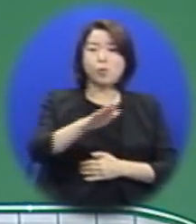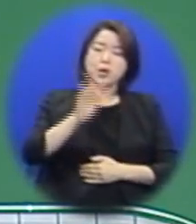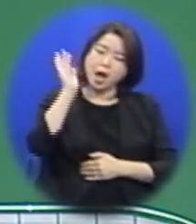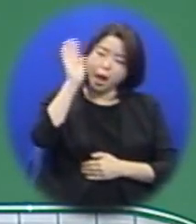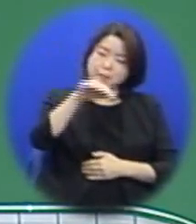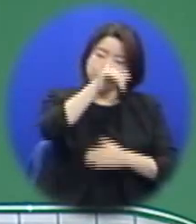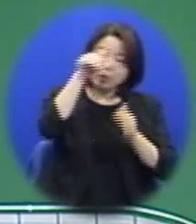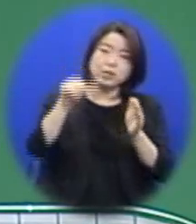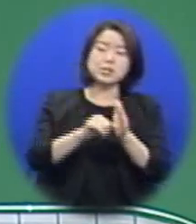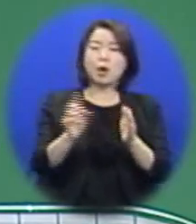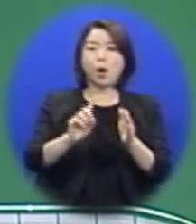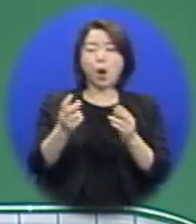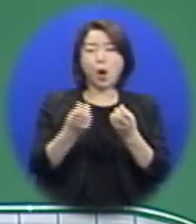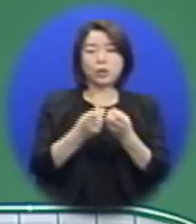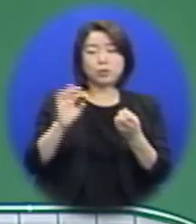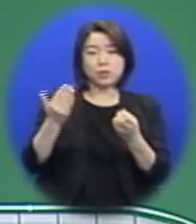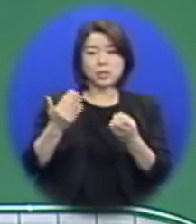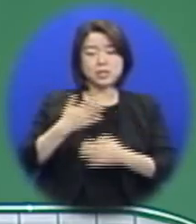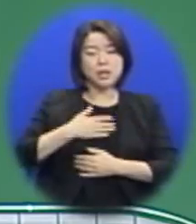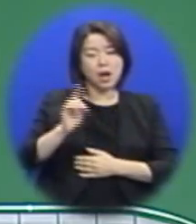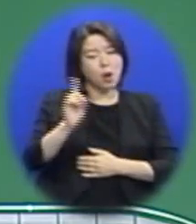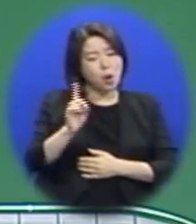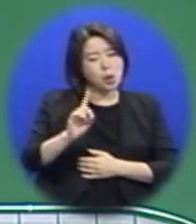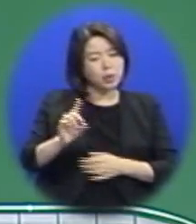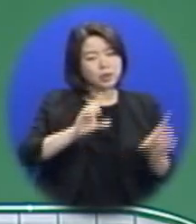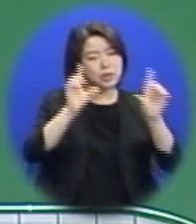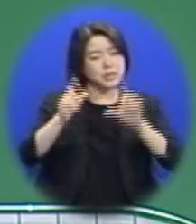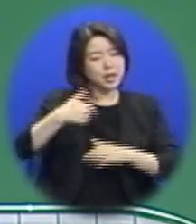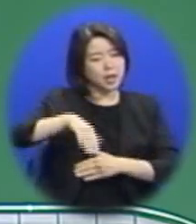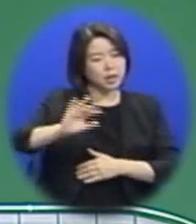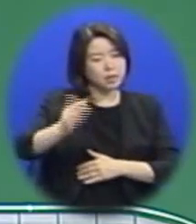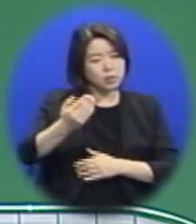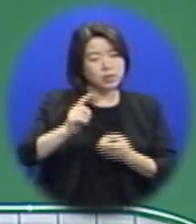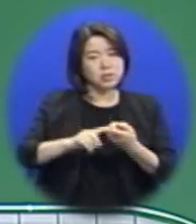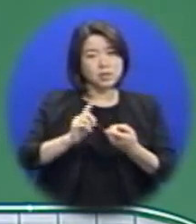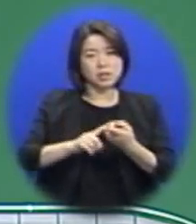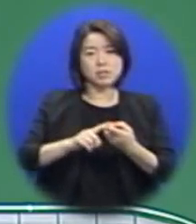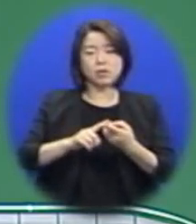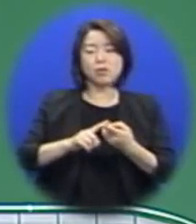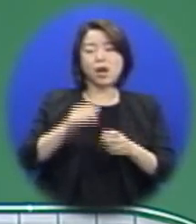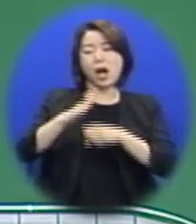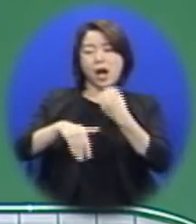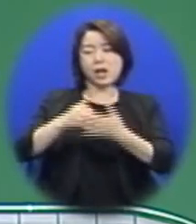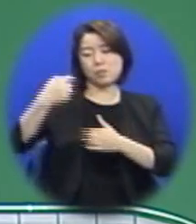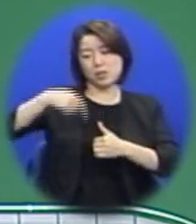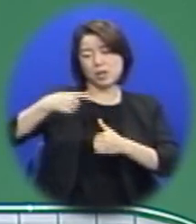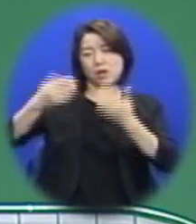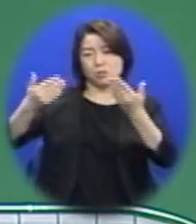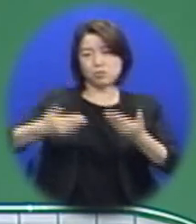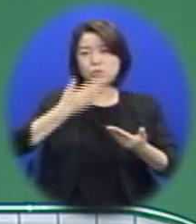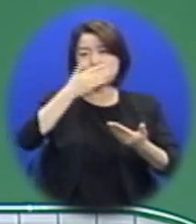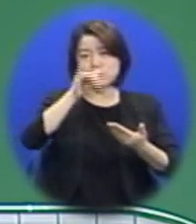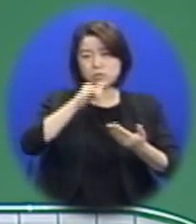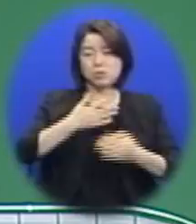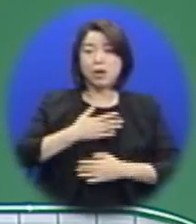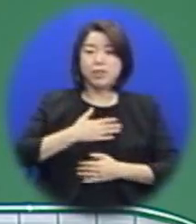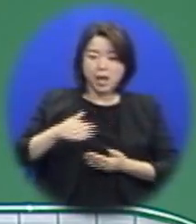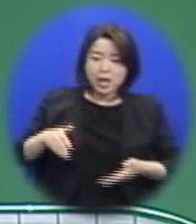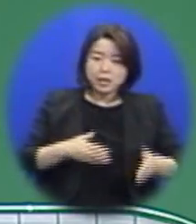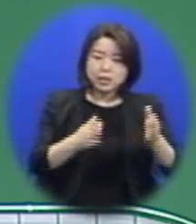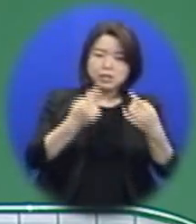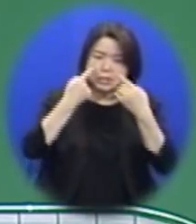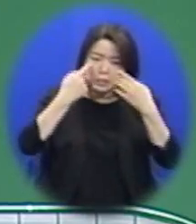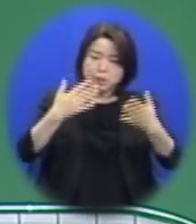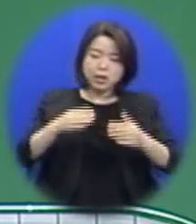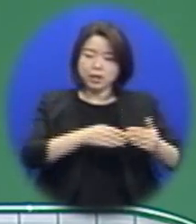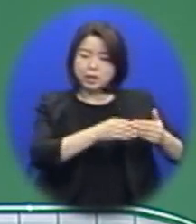될지, 나는 어떻게 살아야 될지 비로소 하나님이 가르쳐 주실 수 있어요. 내 길을 정확히